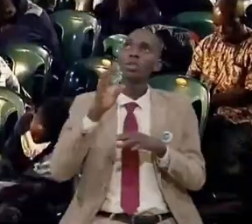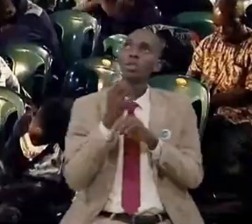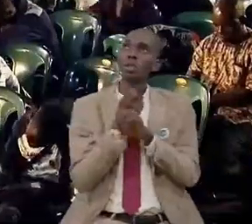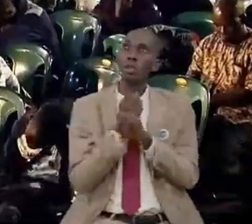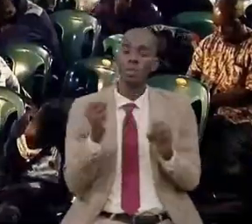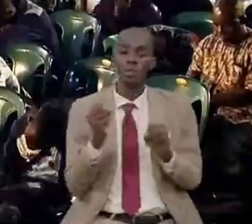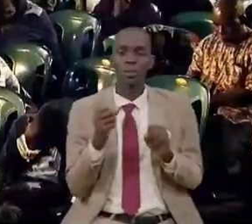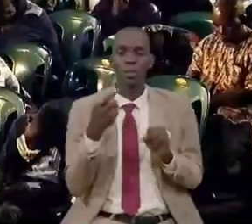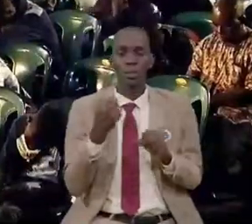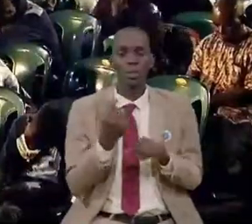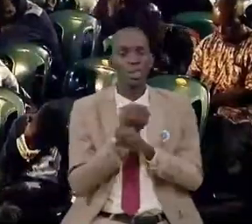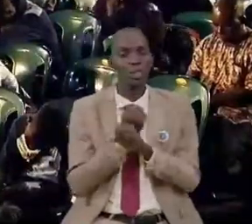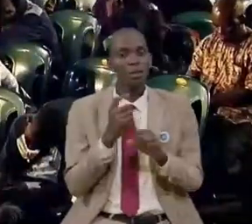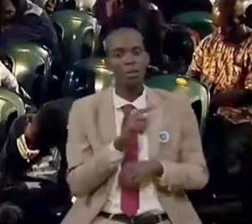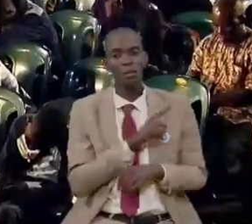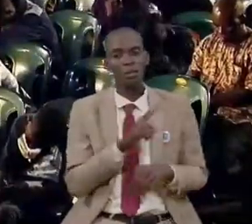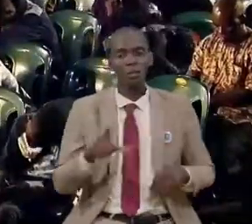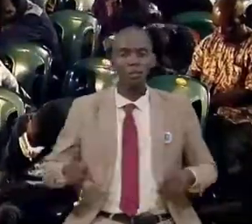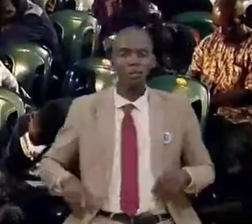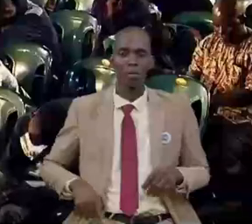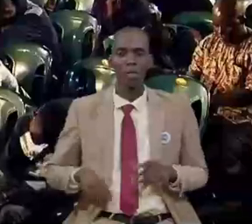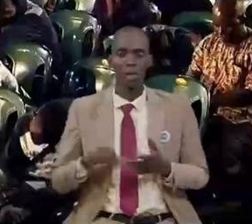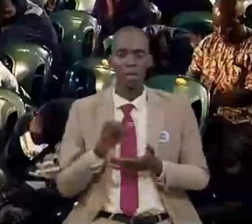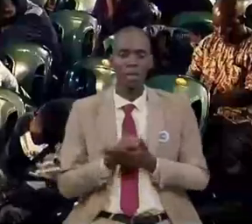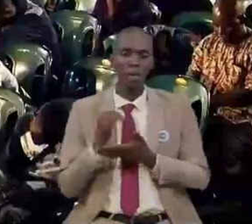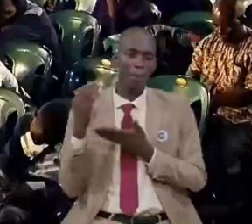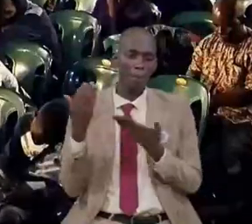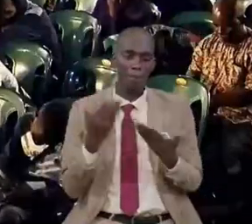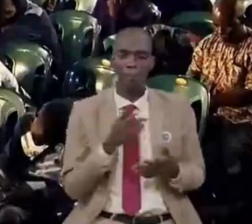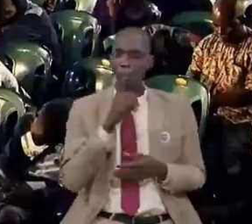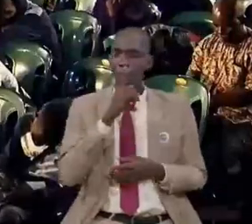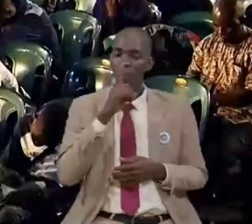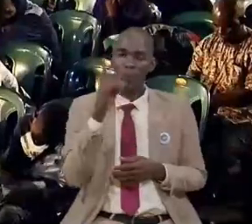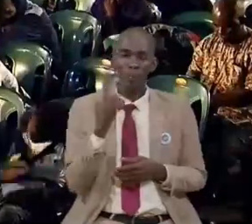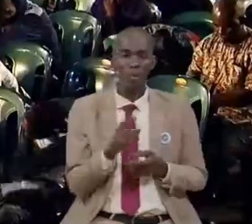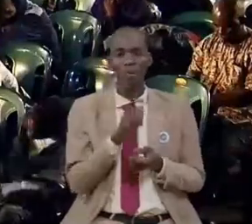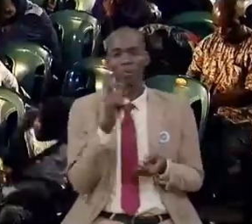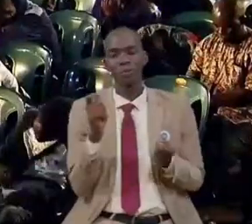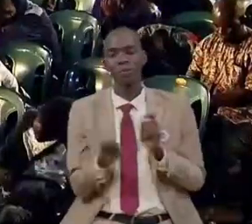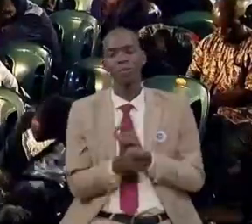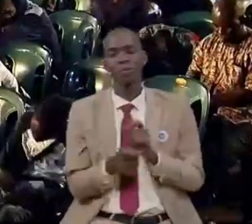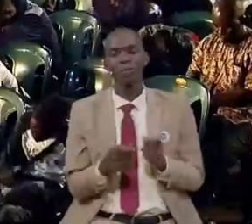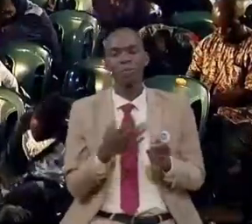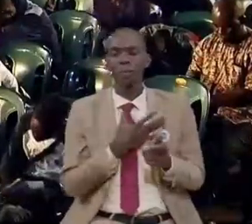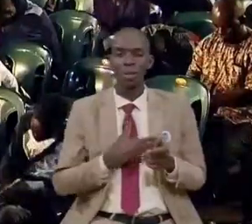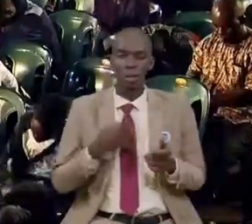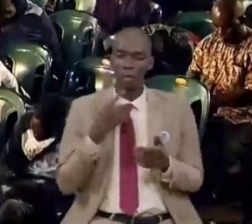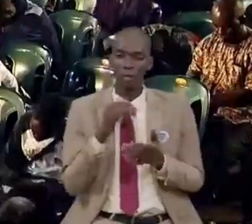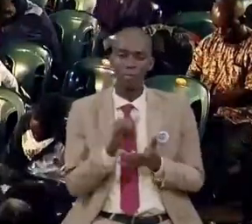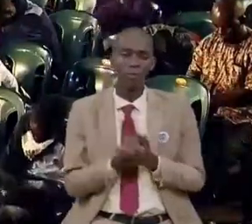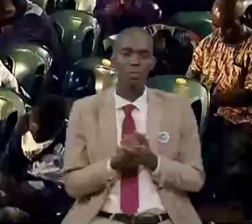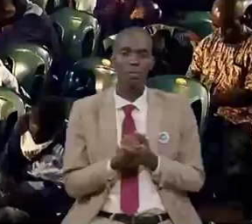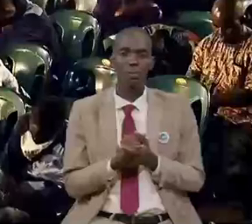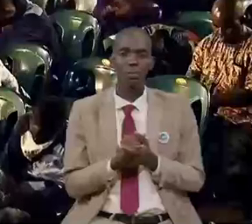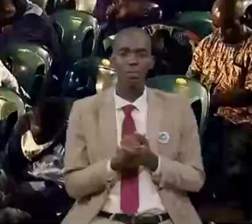le salut du Seigneur qui apporte une véritable transformation. Les têtes baissées, les